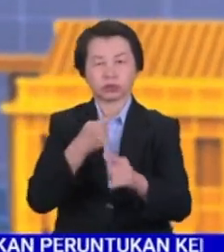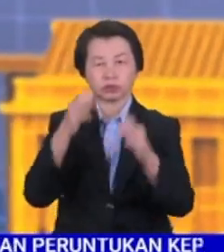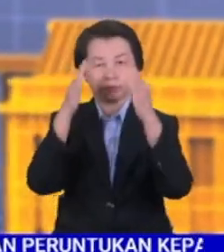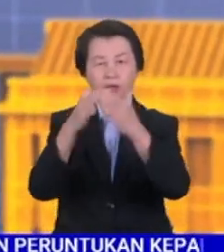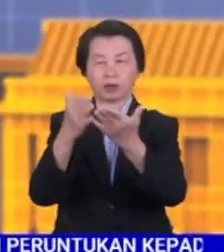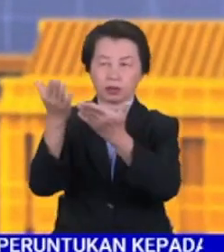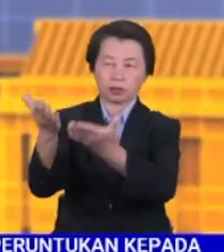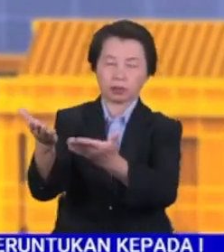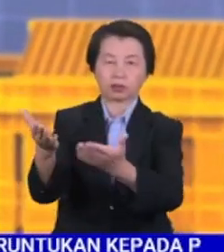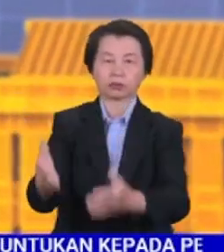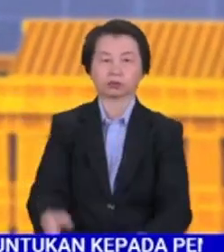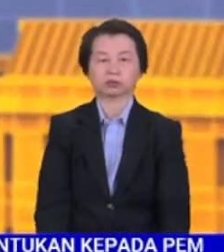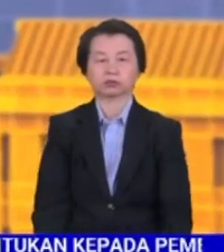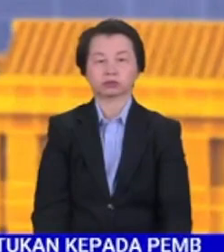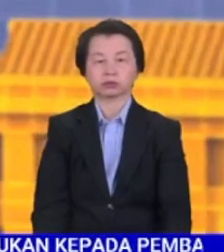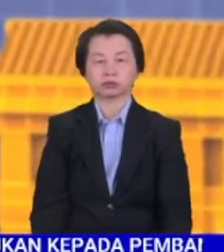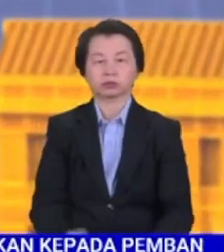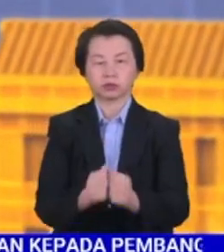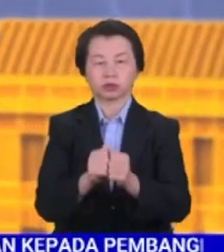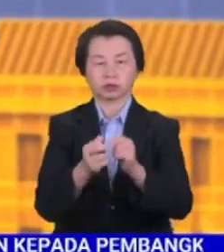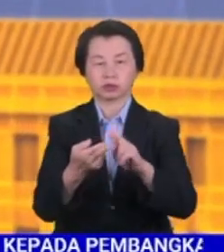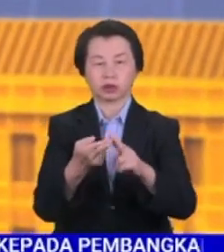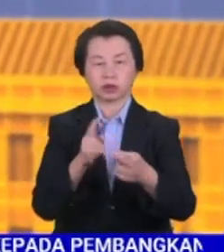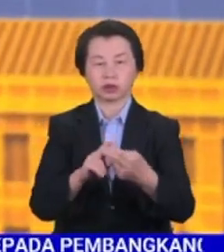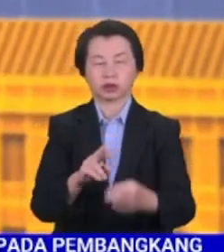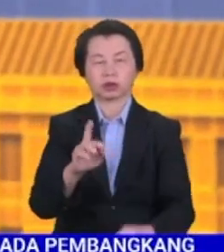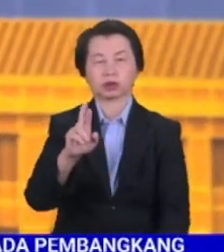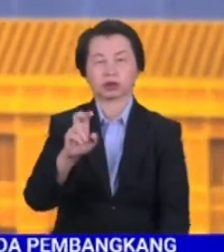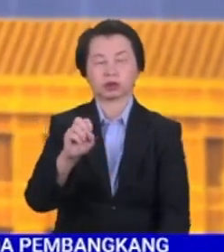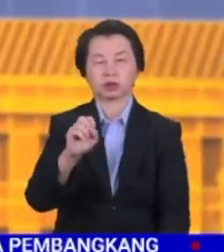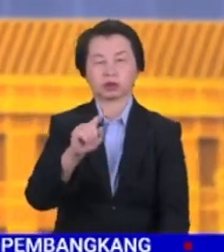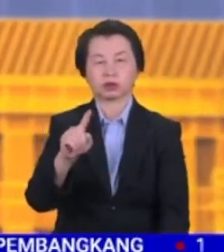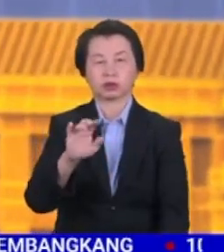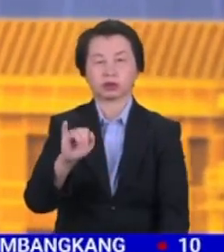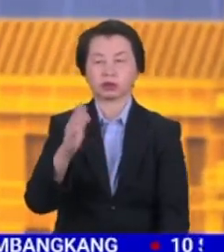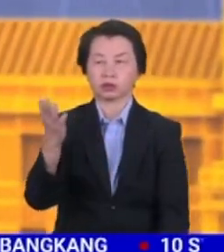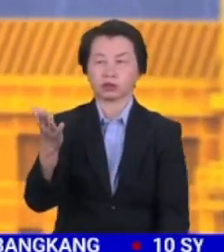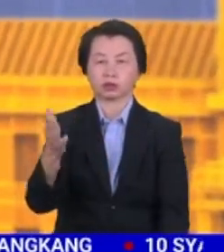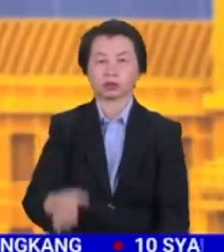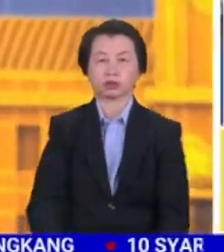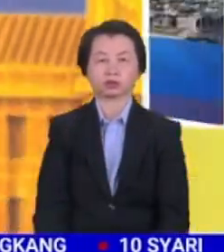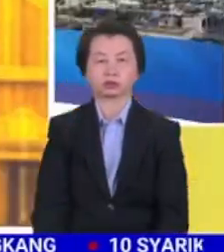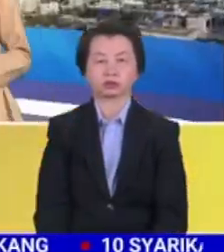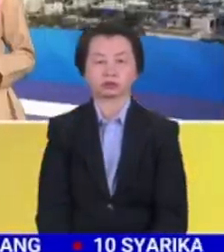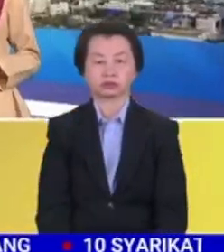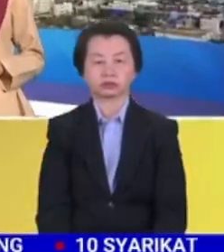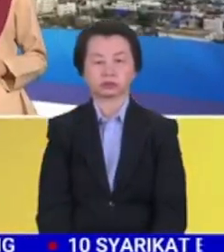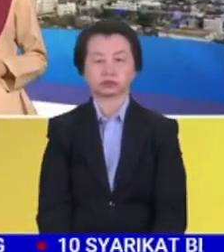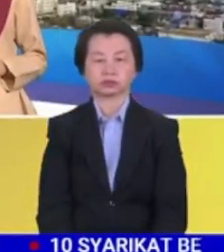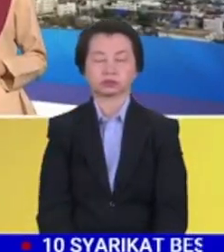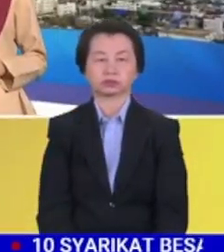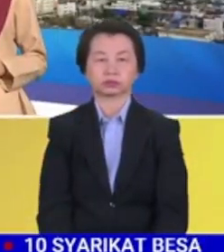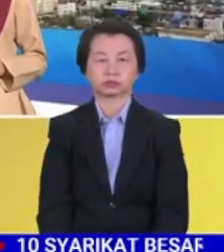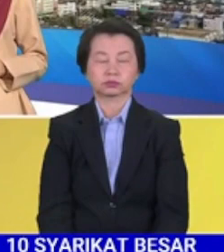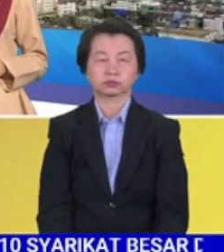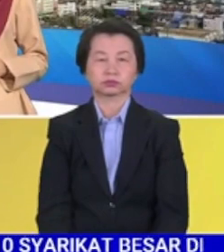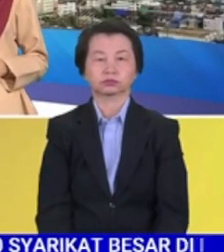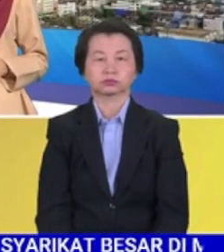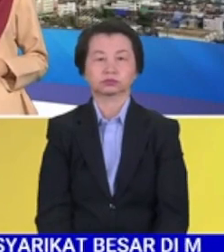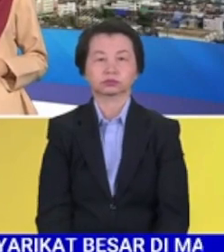Pahang. Kita langsung ke studio RTM Pahang bersama rakan penyampai Rozi Hanis Abdul Rahman. Silakan, Rozi.